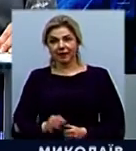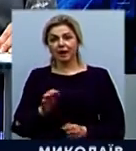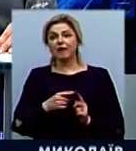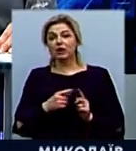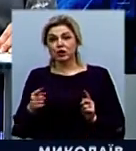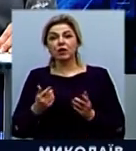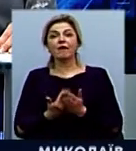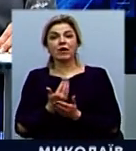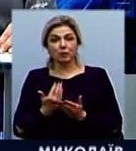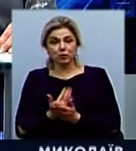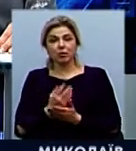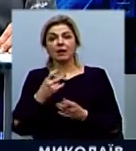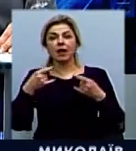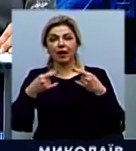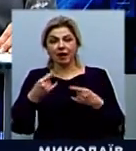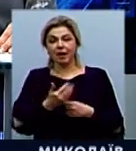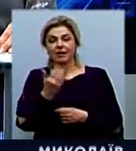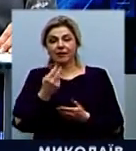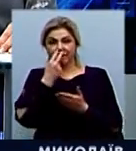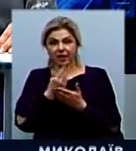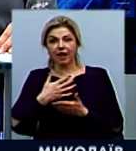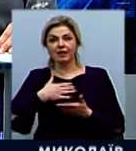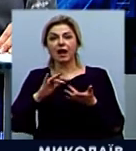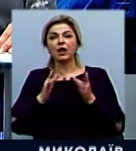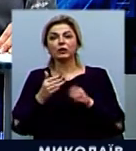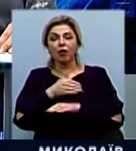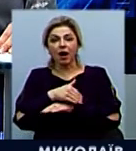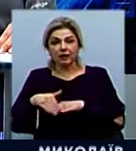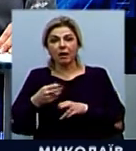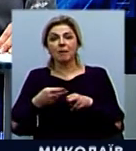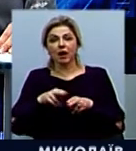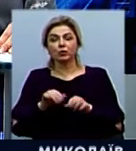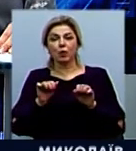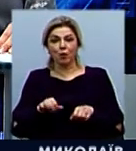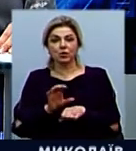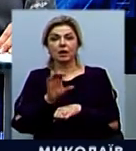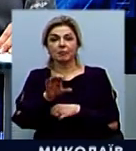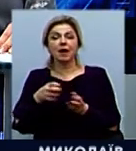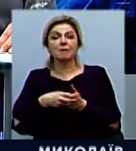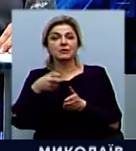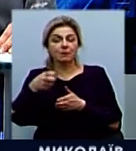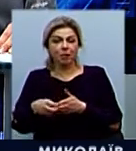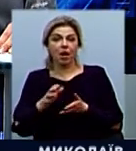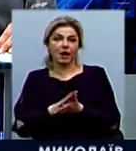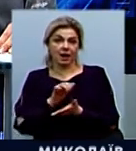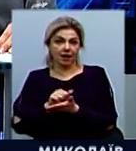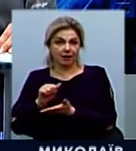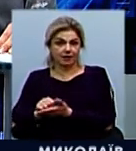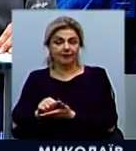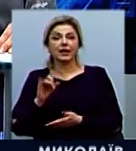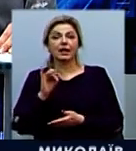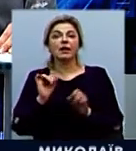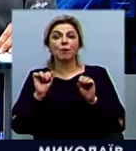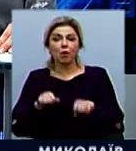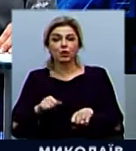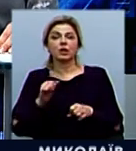Протягом випуску на екрані ви бачитимете нашу електронну адресу, за якою можете надсилати листи до редакції. Також вказані